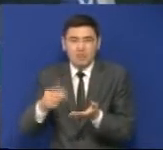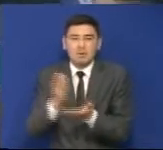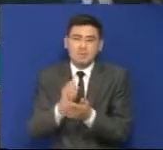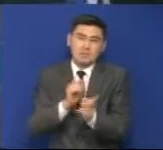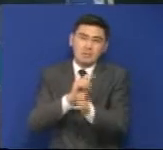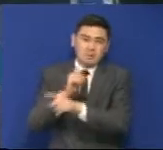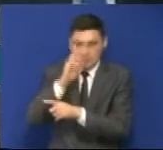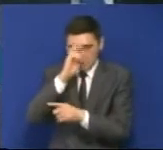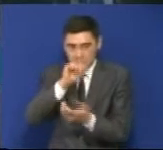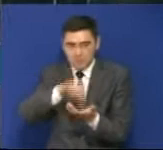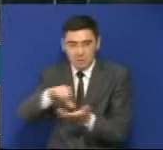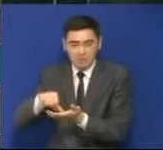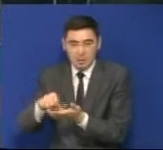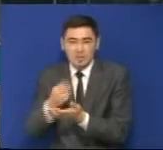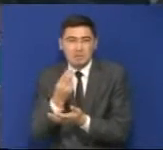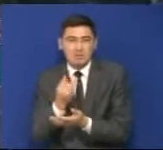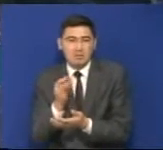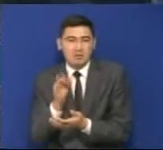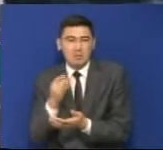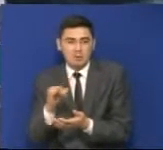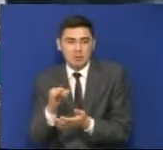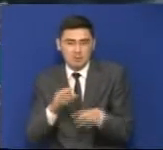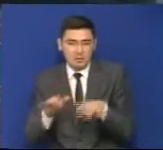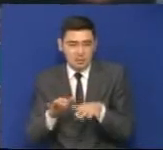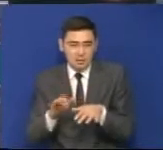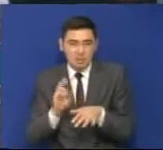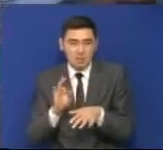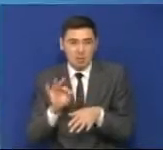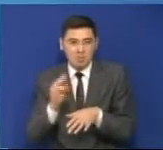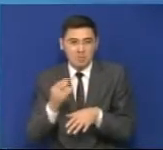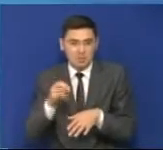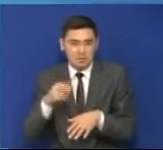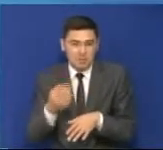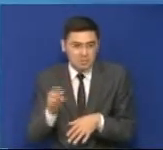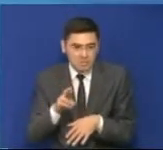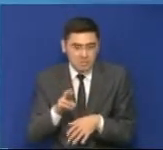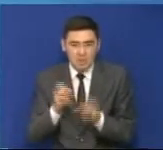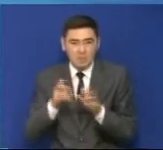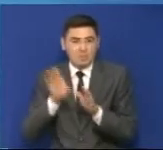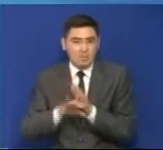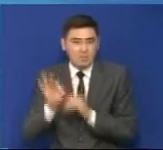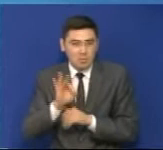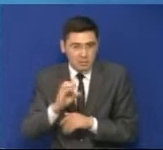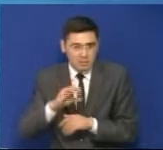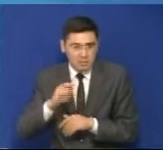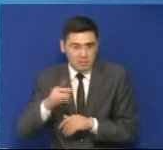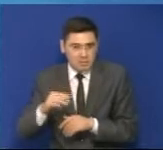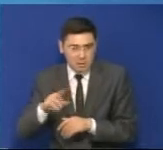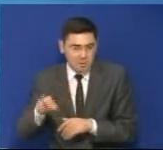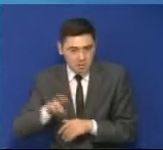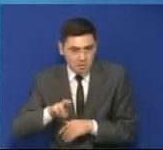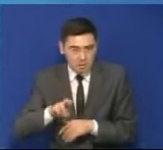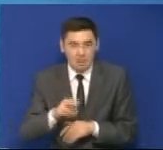елдеріне ортақ цифрландыру бойынша концепция және ақпараттық қауіпсіздікті қамтамасыз ету стратегиясы. Ұйымға